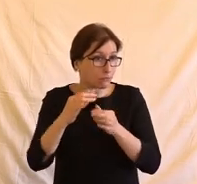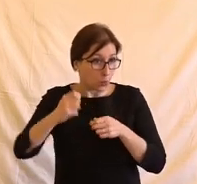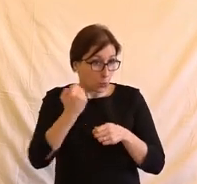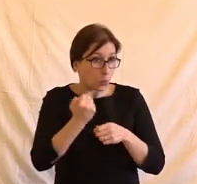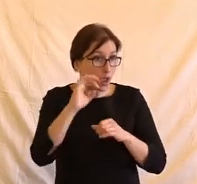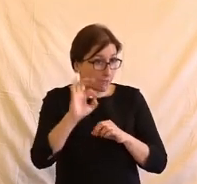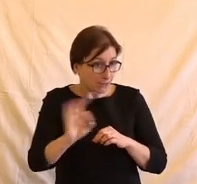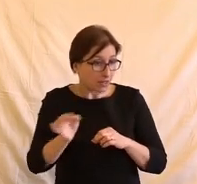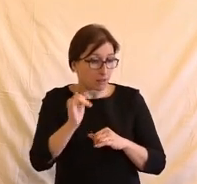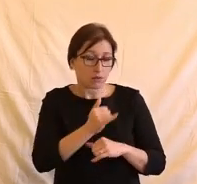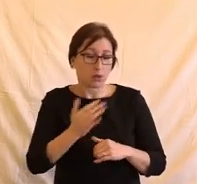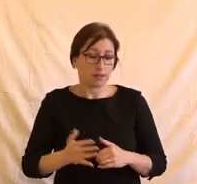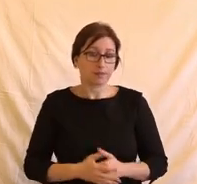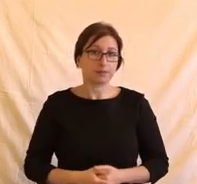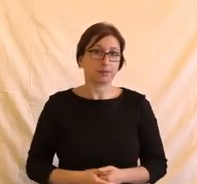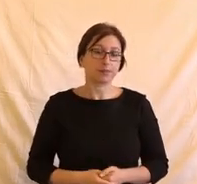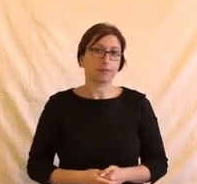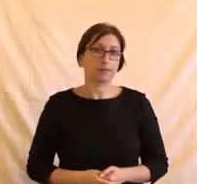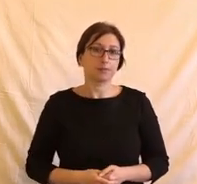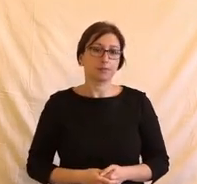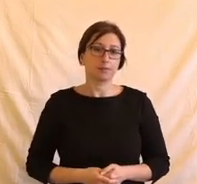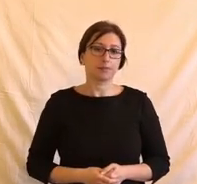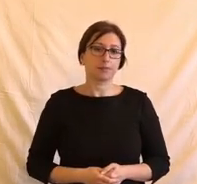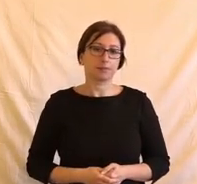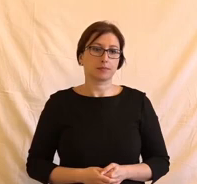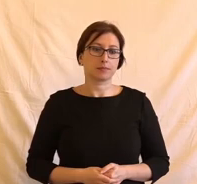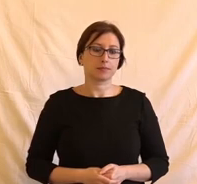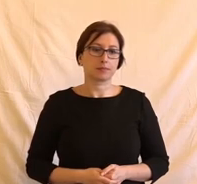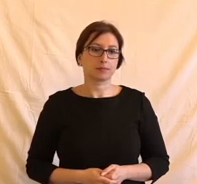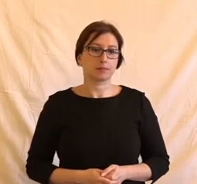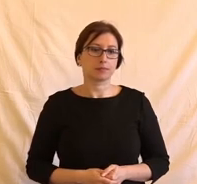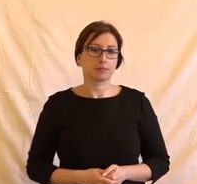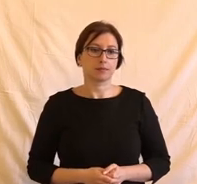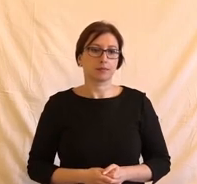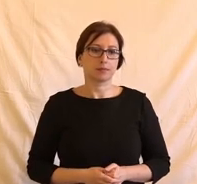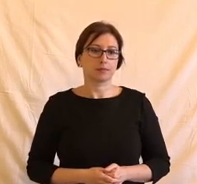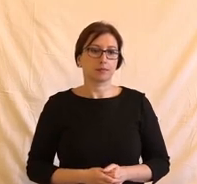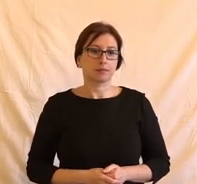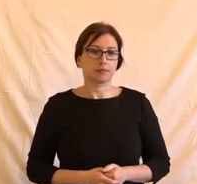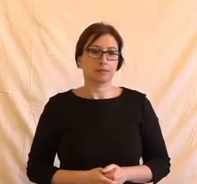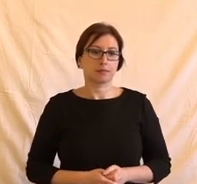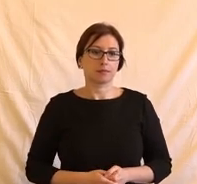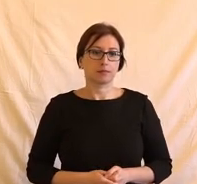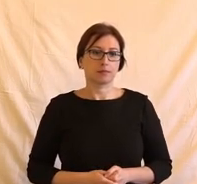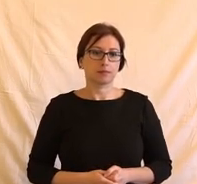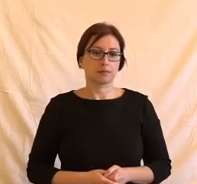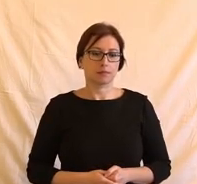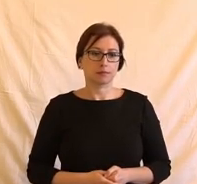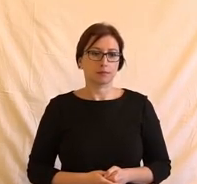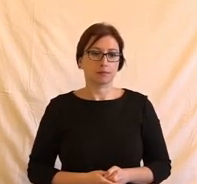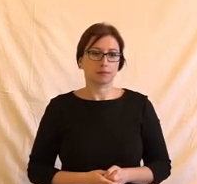So, one of my favorite sayings is that history doesn't repeat, but it sure does rhyme.